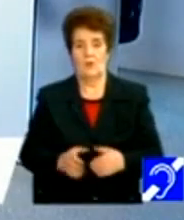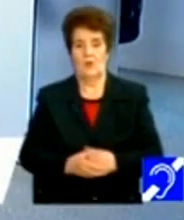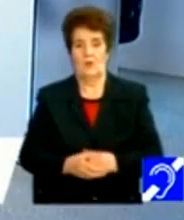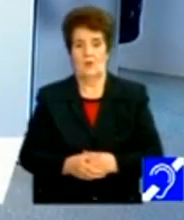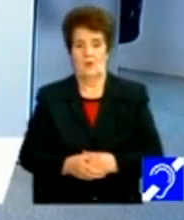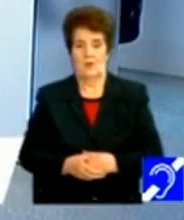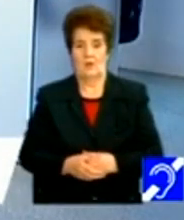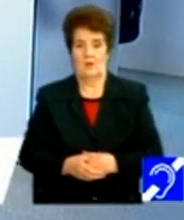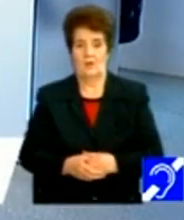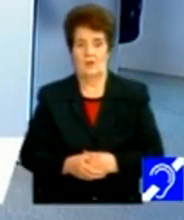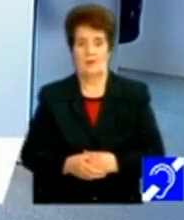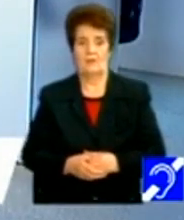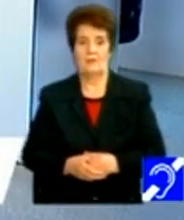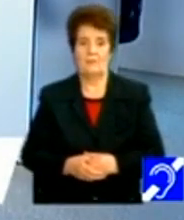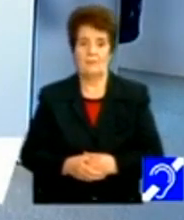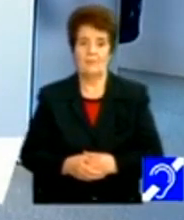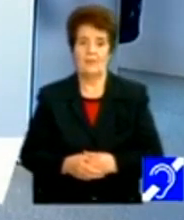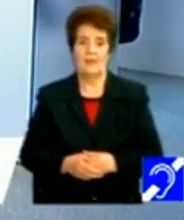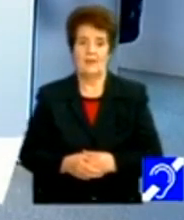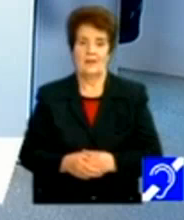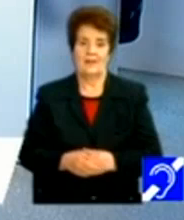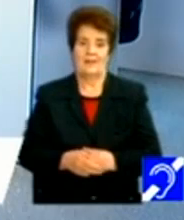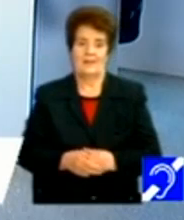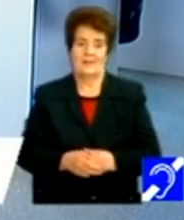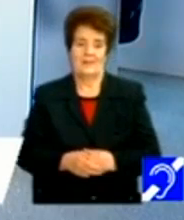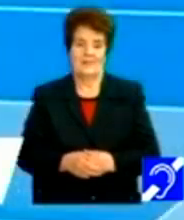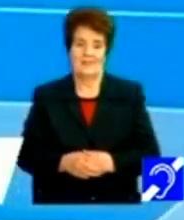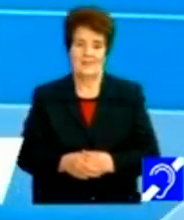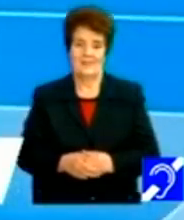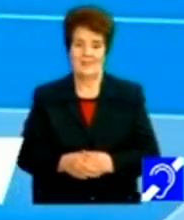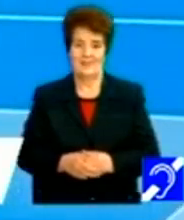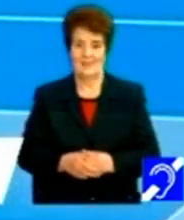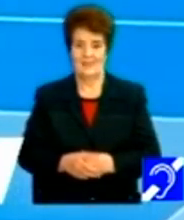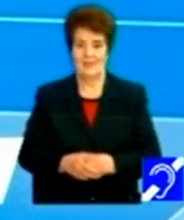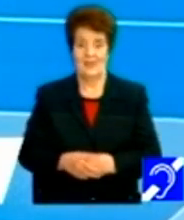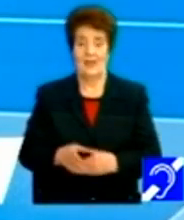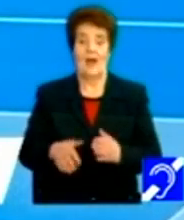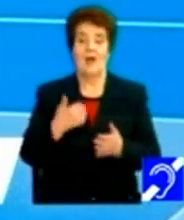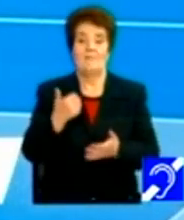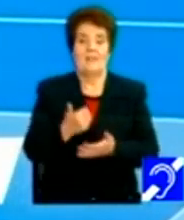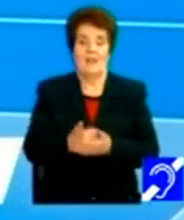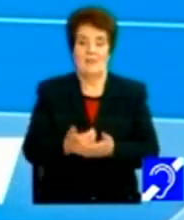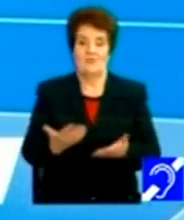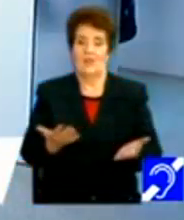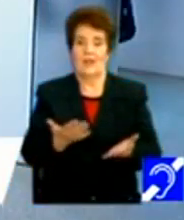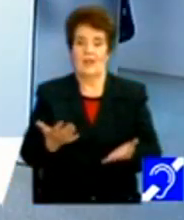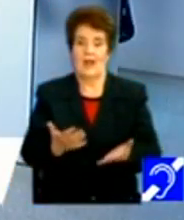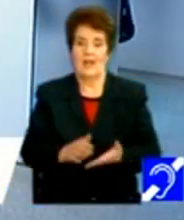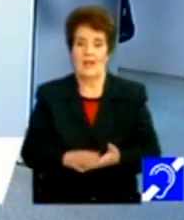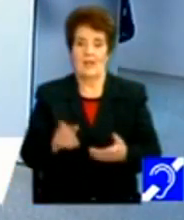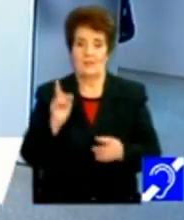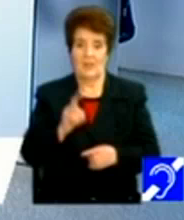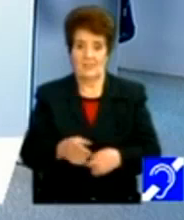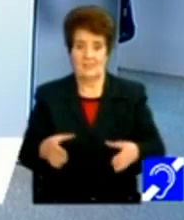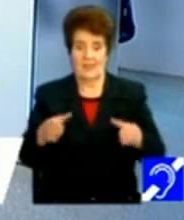interesul cetățenilor? V-am spus eu că noi simțim ce vor oamenii. Avantaje, ce avantaje credeți dumneavoastră că aveți, domnul Chirtoacă? Această campanie